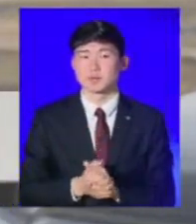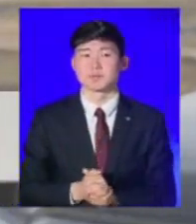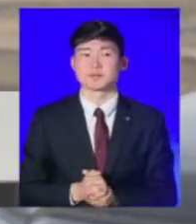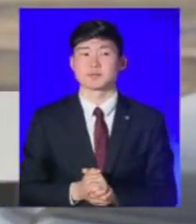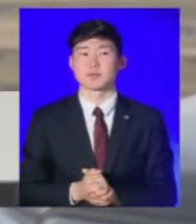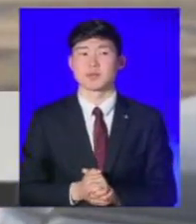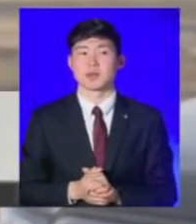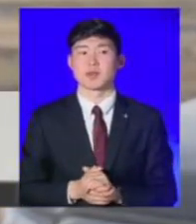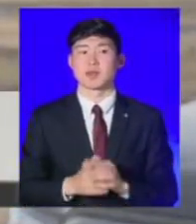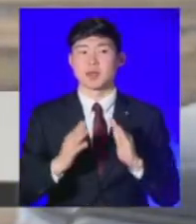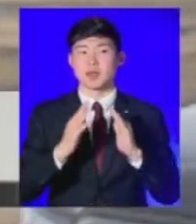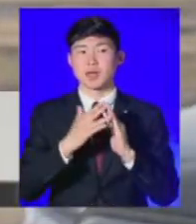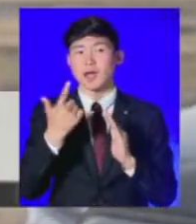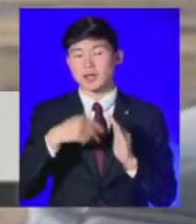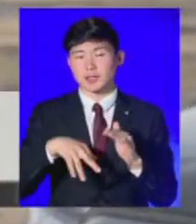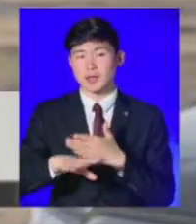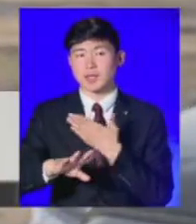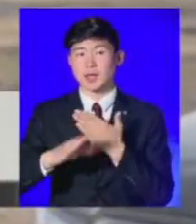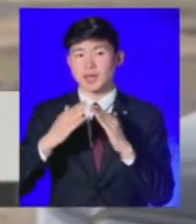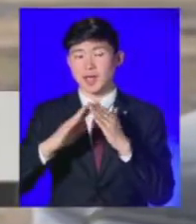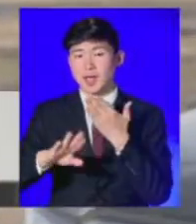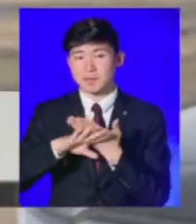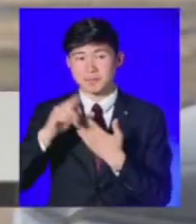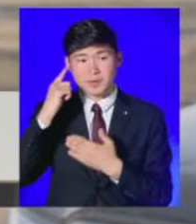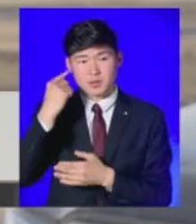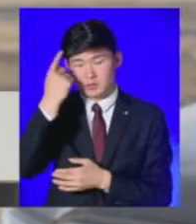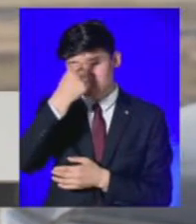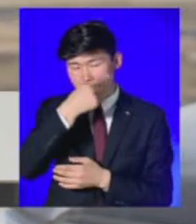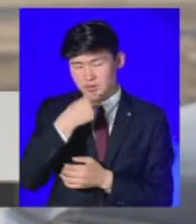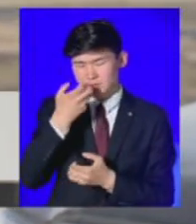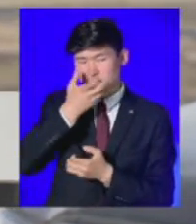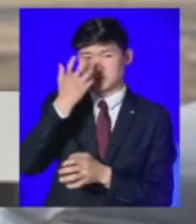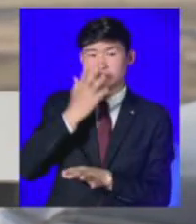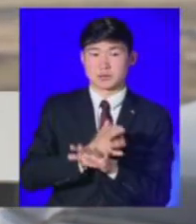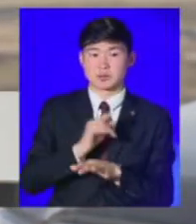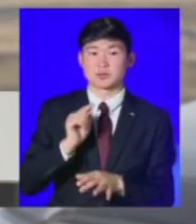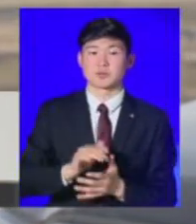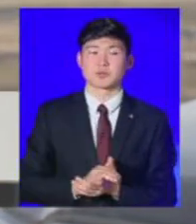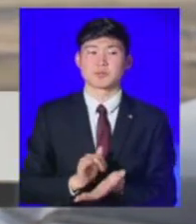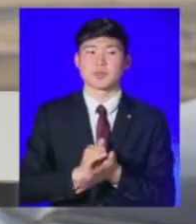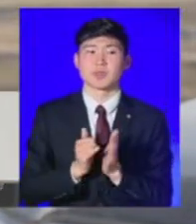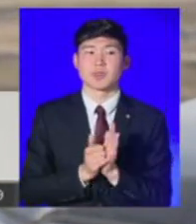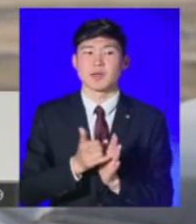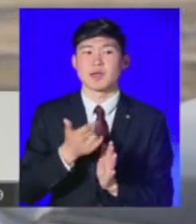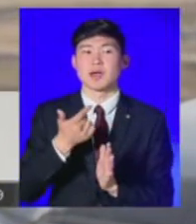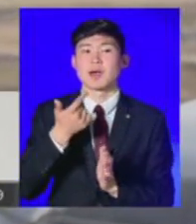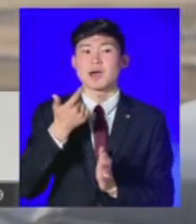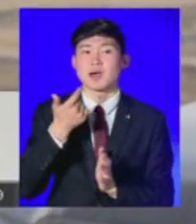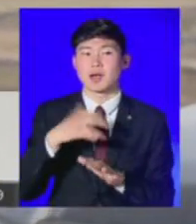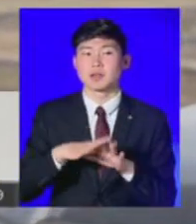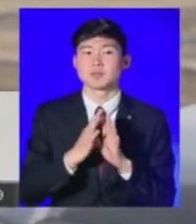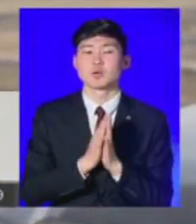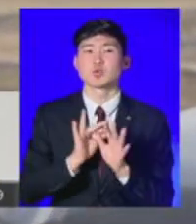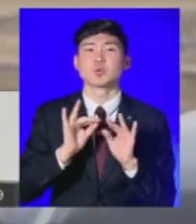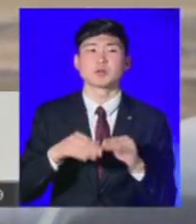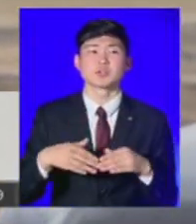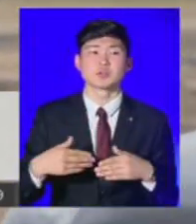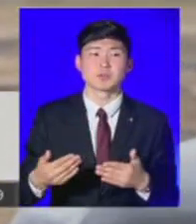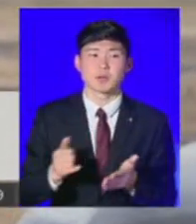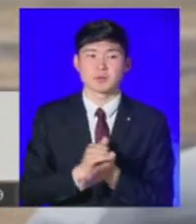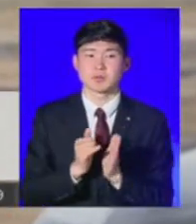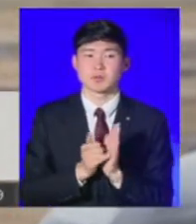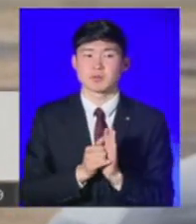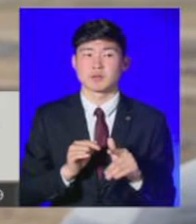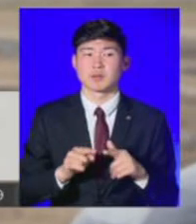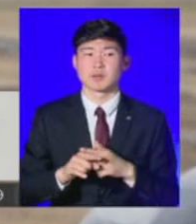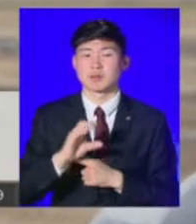байгаа тул гэрээ хамгаалах гэж байгаа ш нүрээд үлдсэн юм аа. Ерөнхийдөө төмөрийн яг процесс нь яасан салхи хэрэгсэн үү?